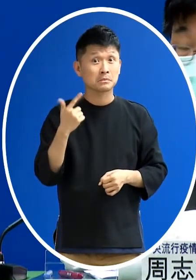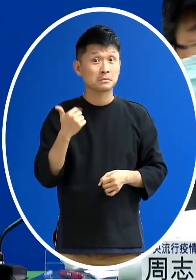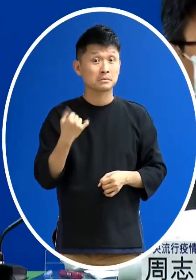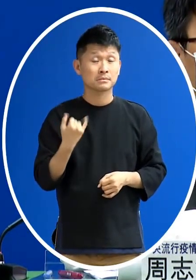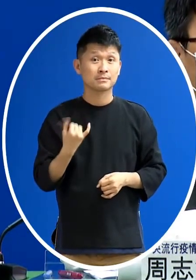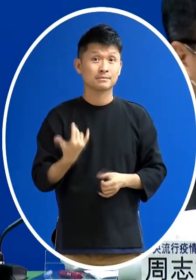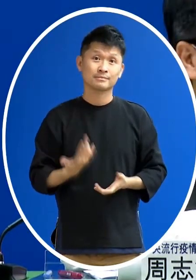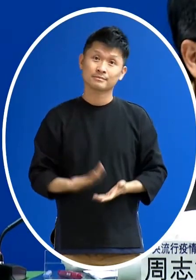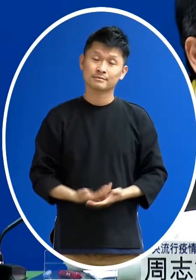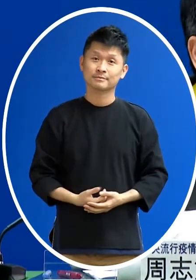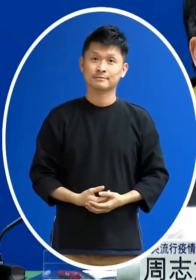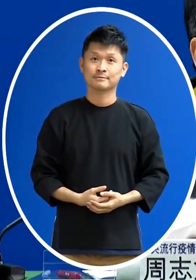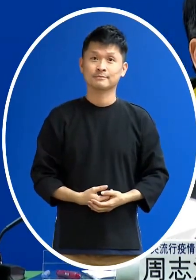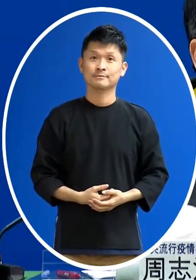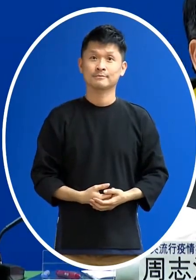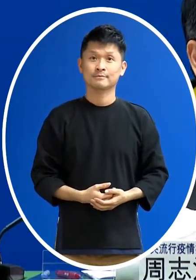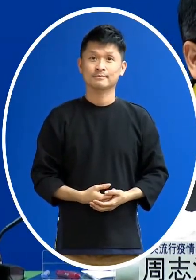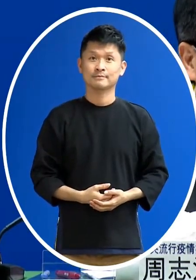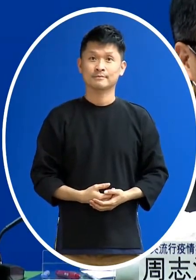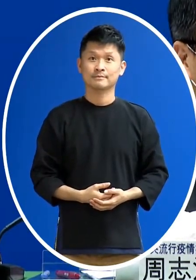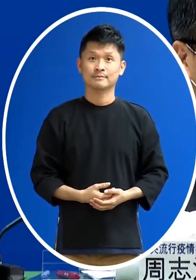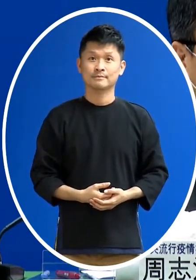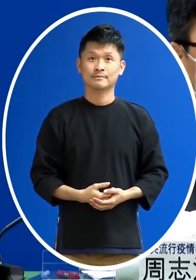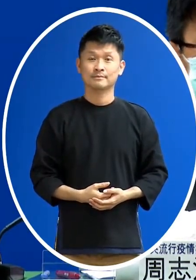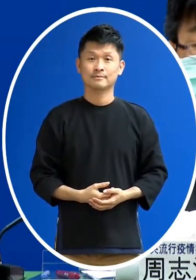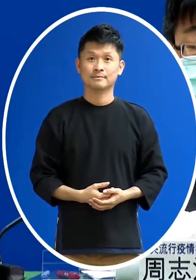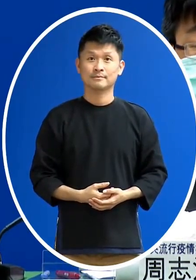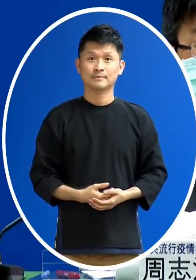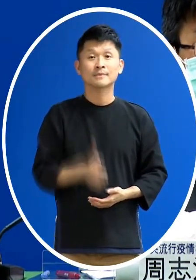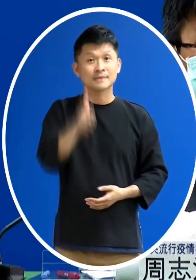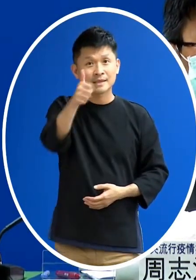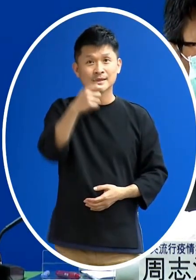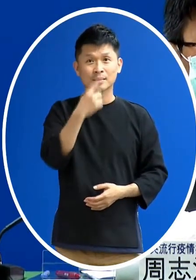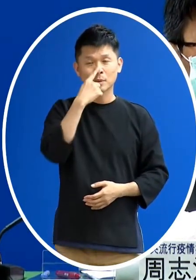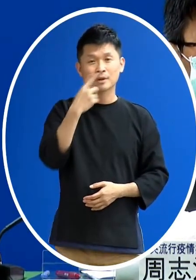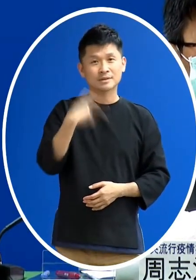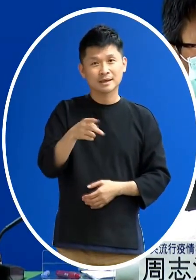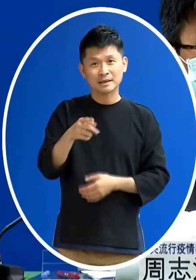谢谢，我会再去了解。